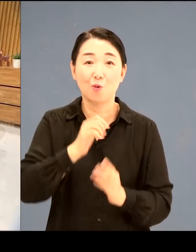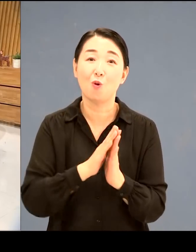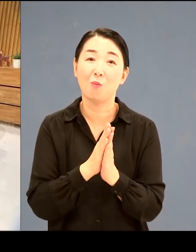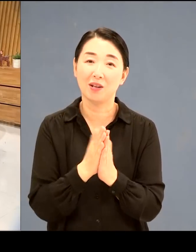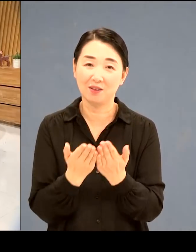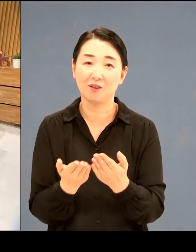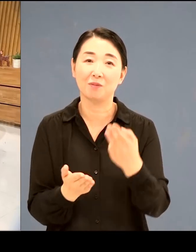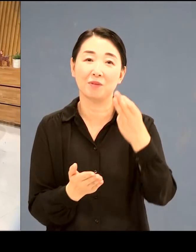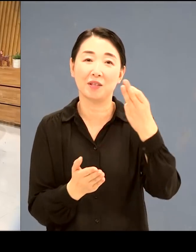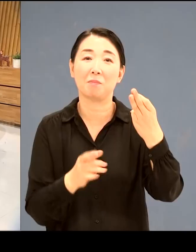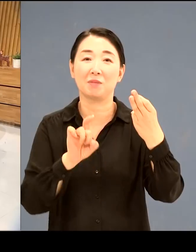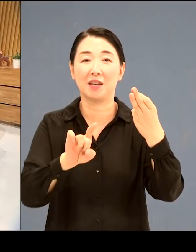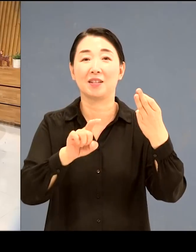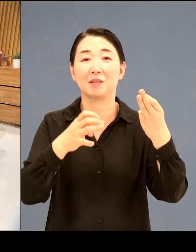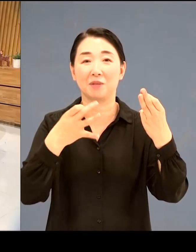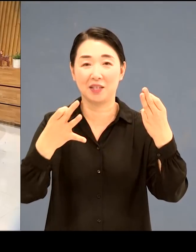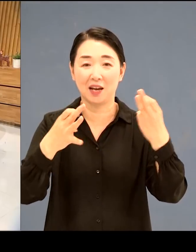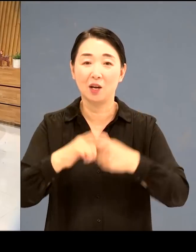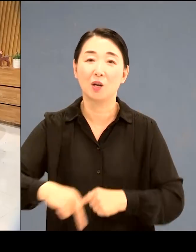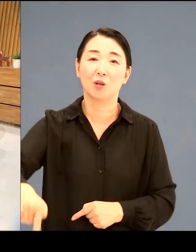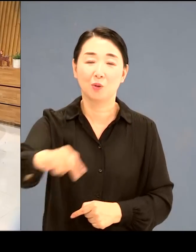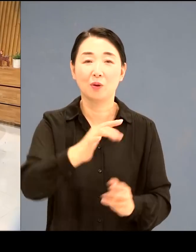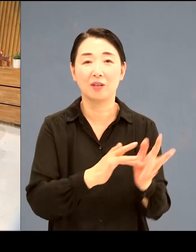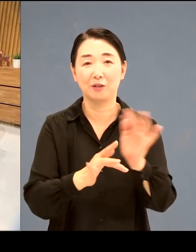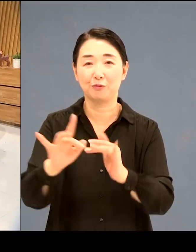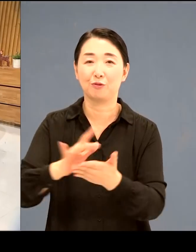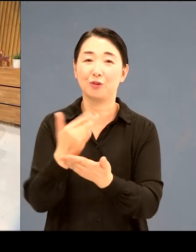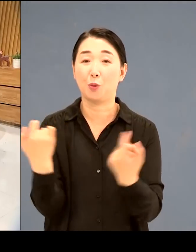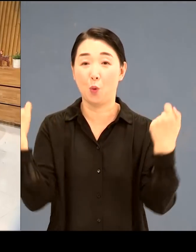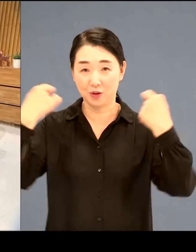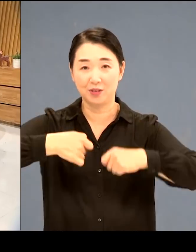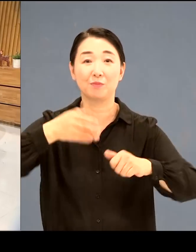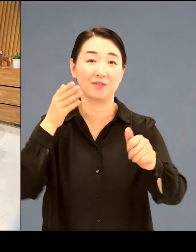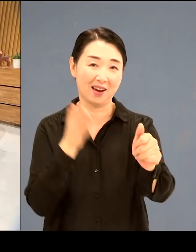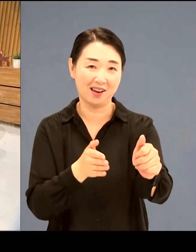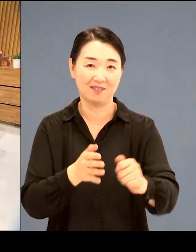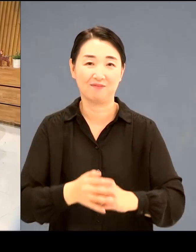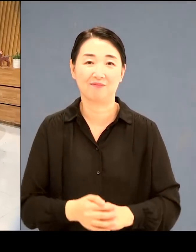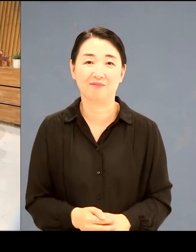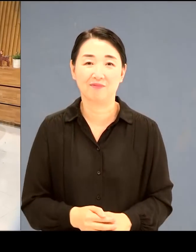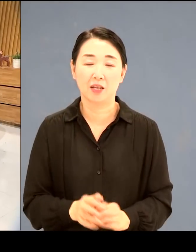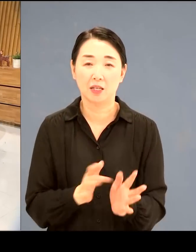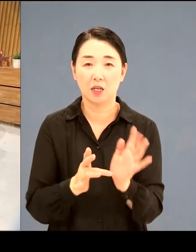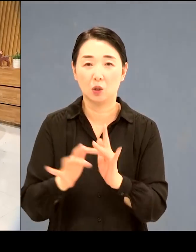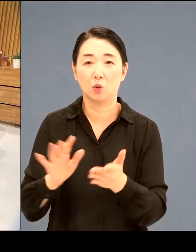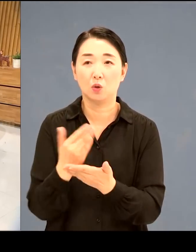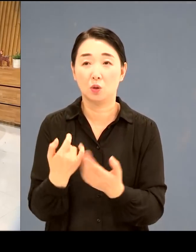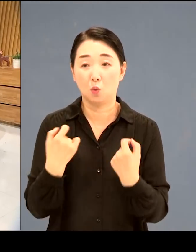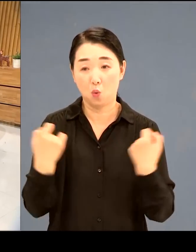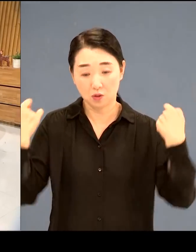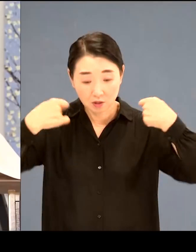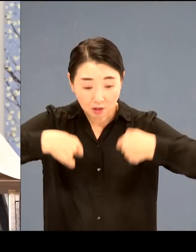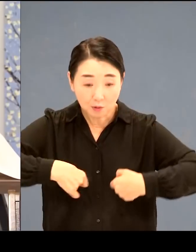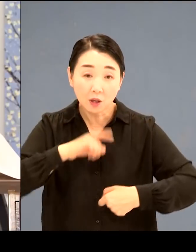말씀이에요. 너희는 예수 그리스도로 옷 입으라. 네. 그 예수 그리스도로